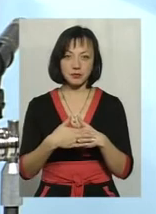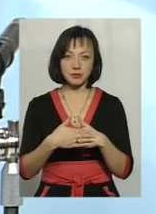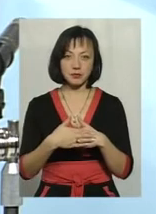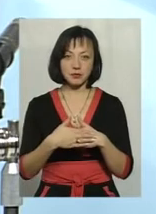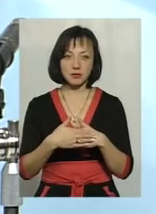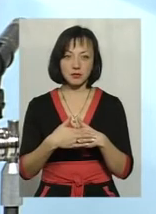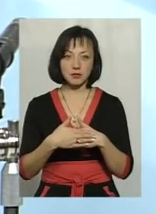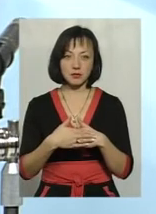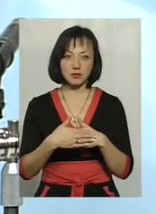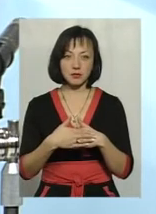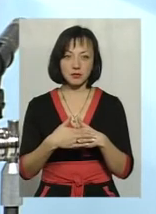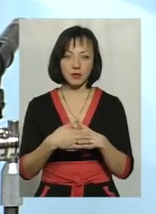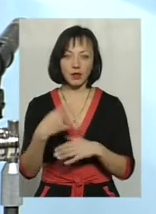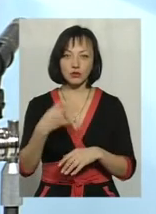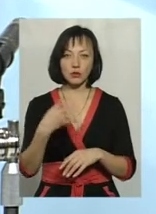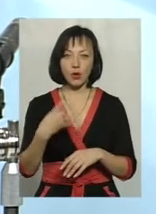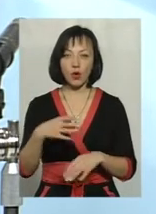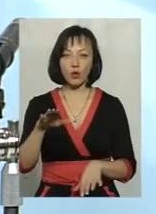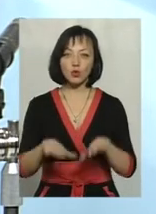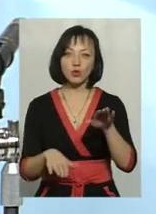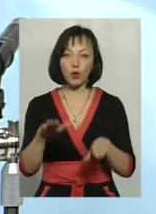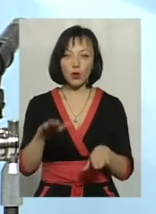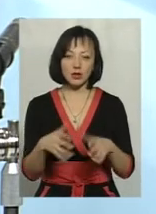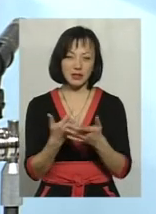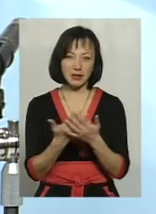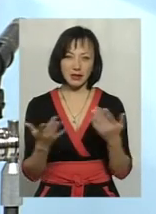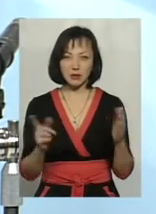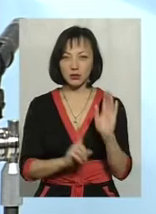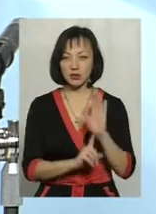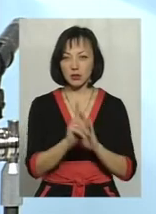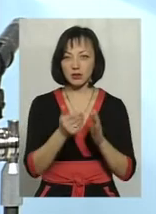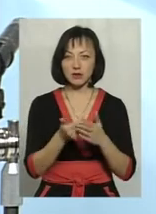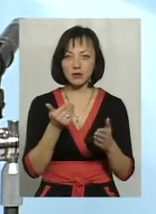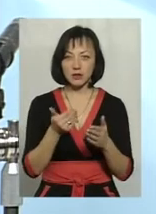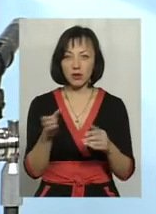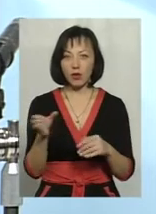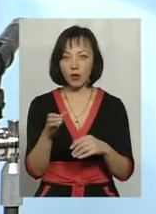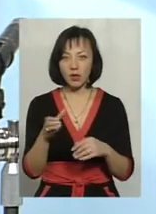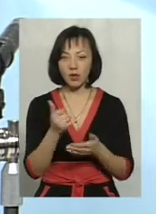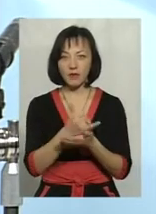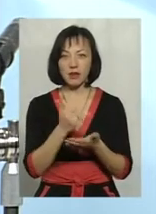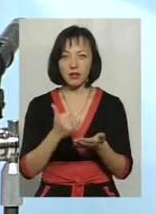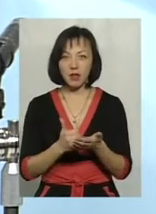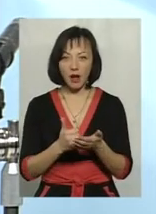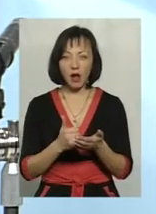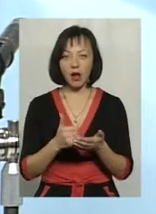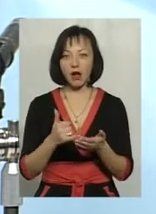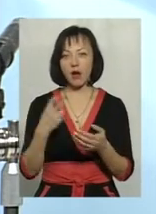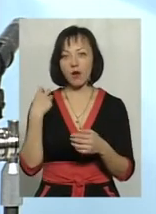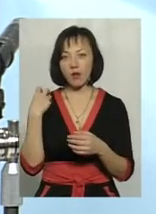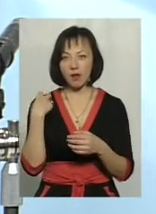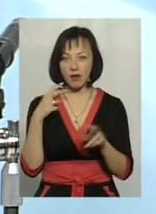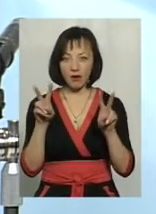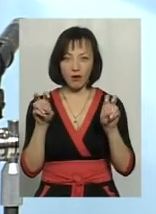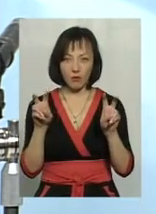близько 40 тонн. Ну, там різні, починаючи від горілки, вина, коньяку, ну, коньяку в лапках,